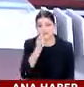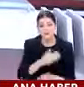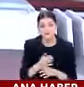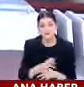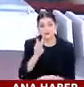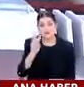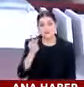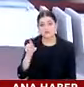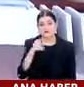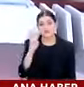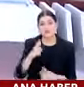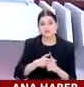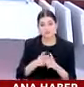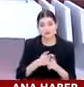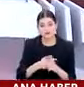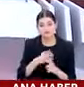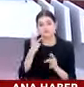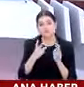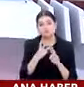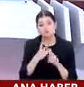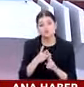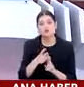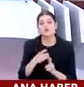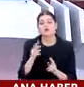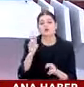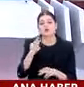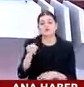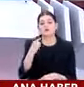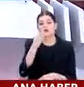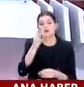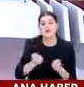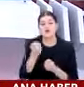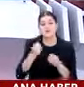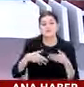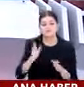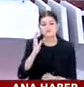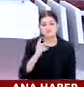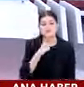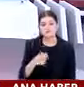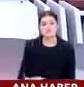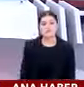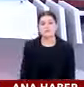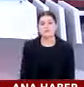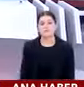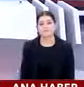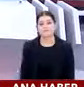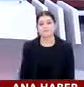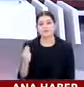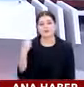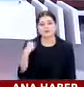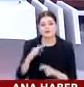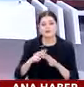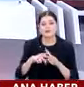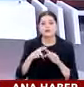22,4 ile konut ve kirada üçüncü sırada da 21.3 ile Ulaştırma yer alıyor yeni katsayı istedik yeni kat sayısını ortaya